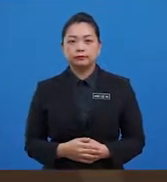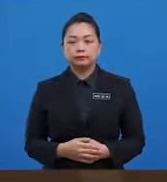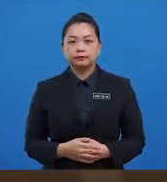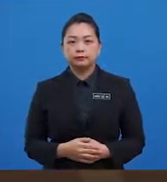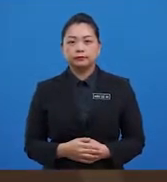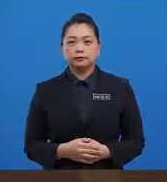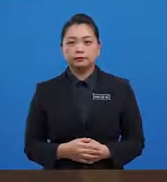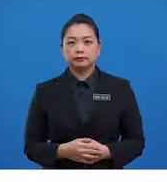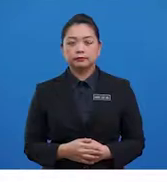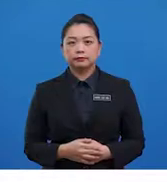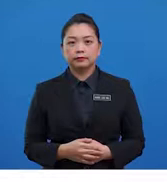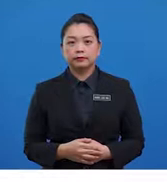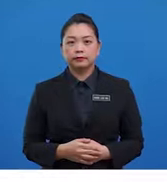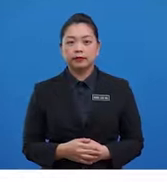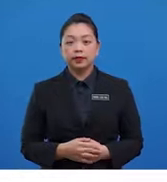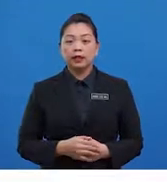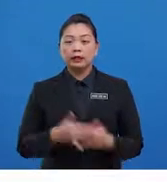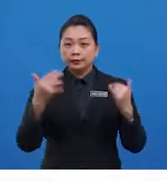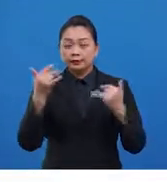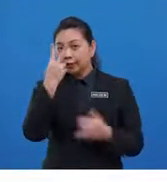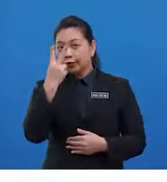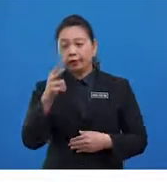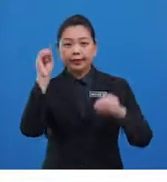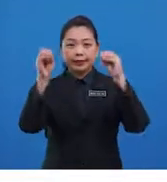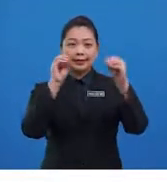kita lihat tentang perhiasan diraja.